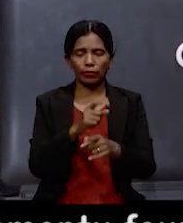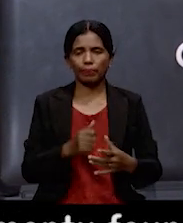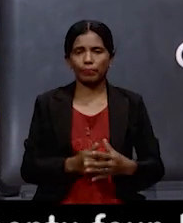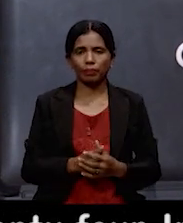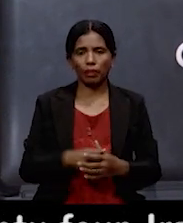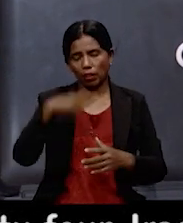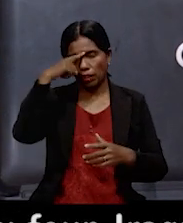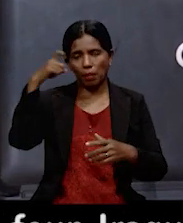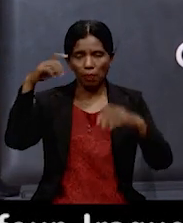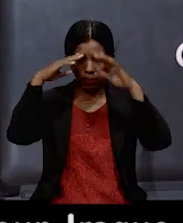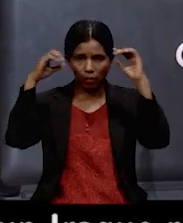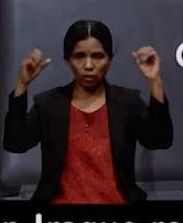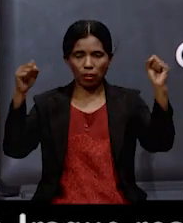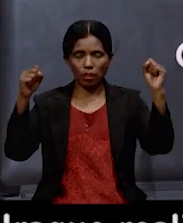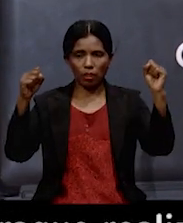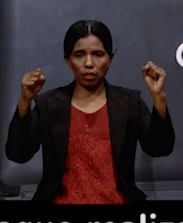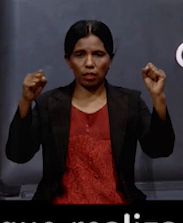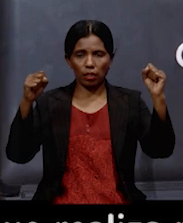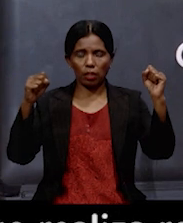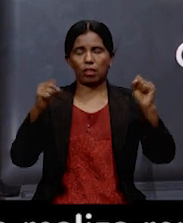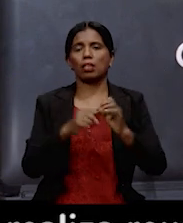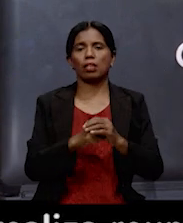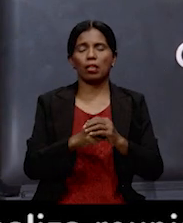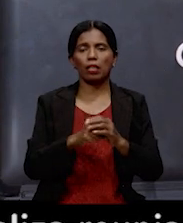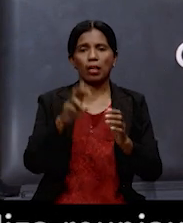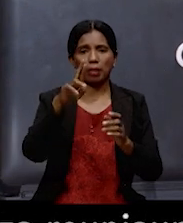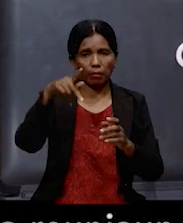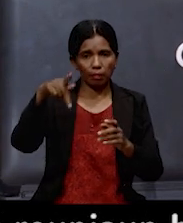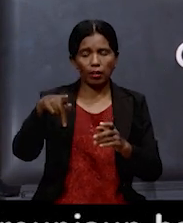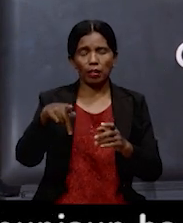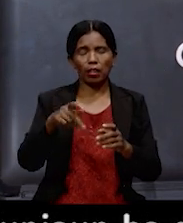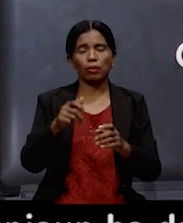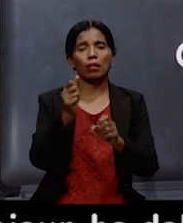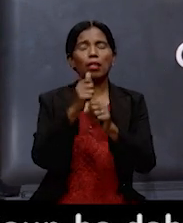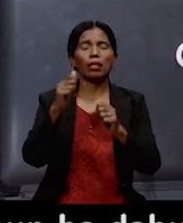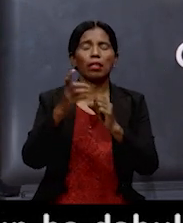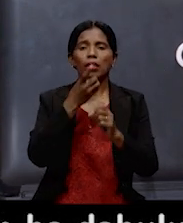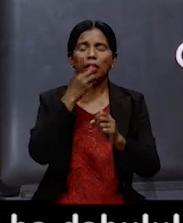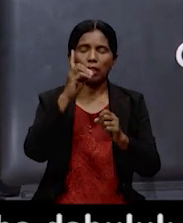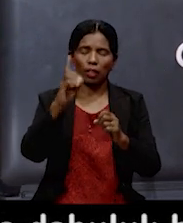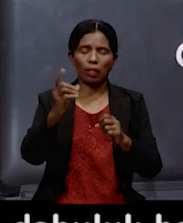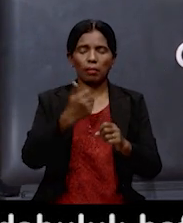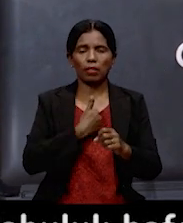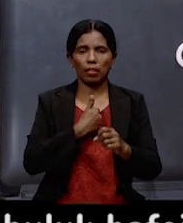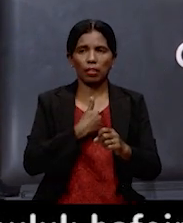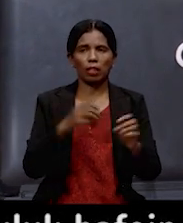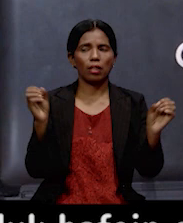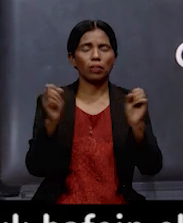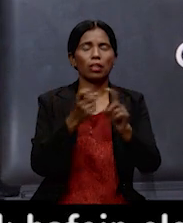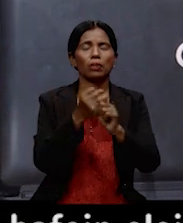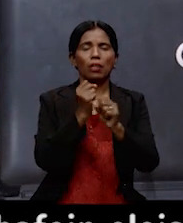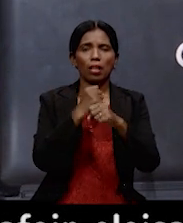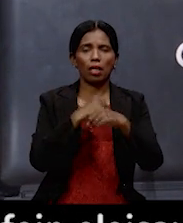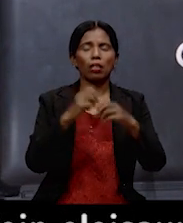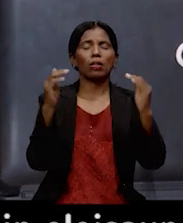presidente da República, bahalo, dia declara para Ninian, atuar candidata Ninian, Laos, atuar, halo diálogo rumah bahaya, hukum